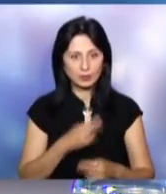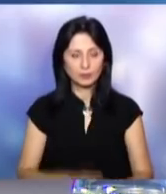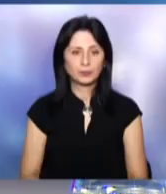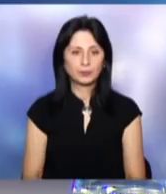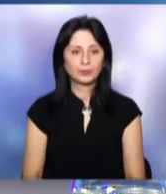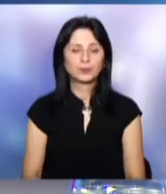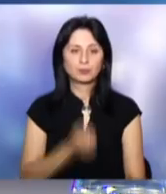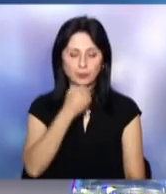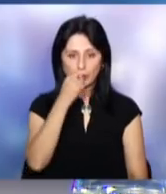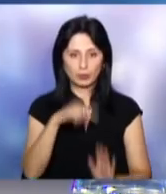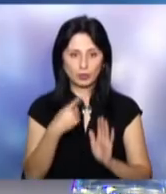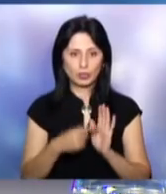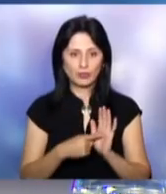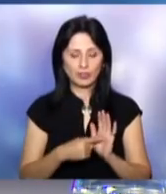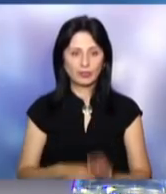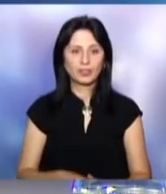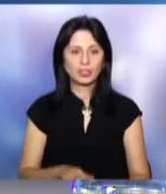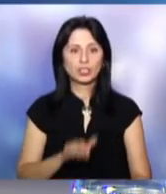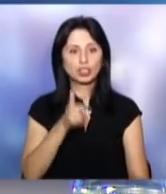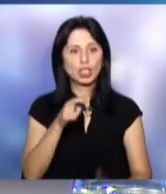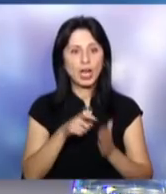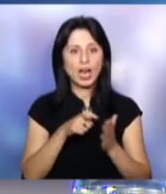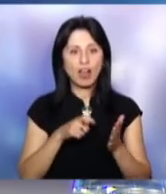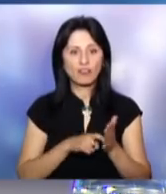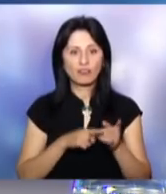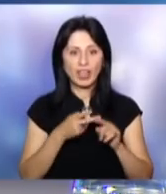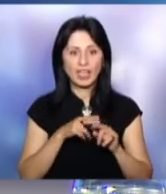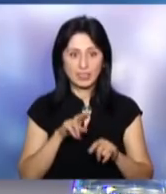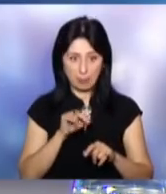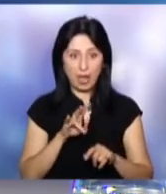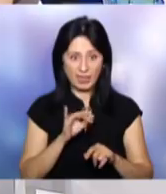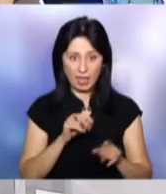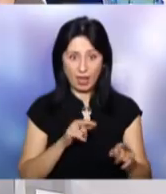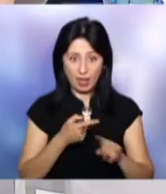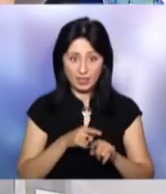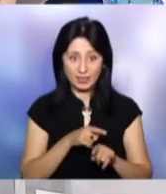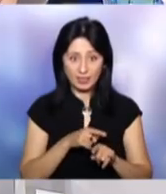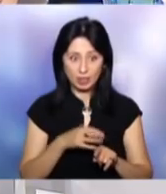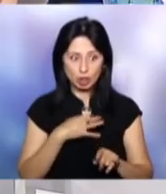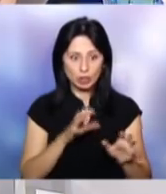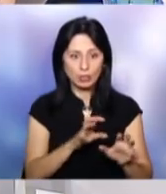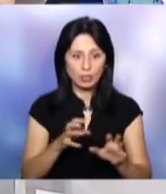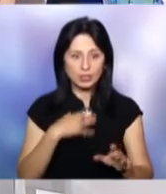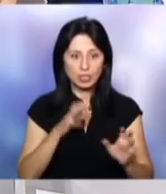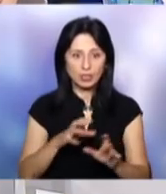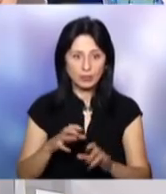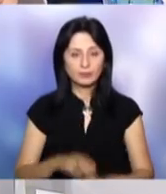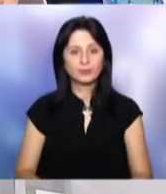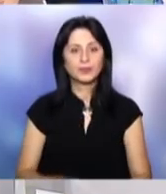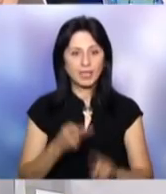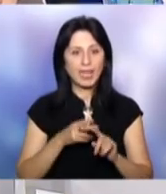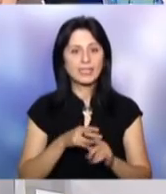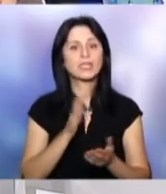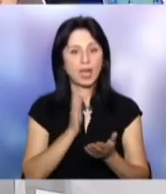შემთხვევაში. მადლობა შეკითხვისთვის. მოდით ჯერ გავარკვიოთ, არის თუ არა ეს პანიკური შეტევა და არის თუ არა ეს პანიკა. კი ბატონო,